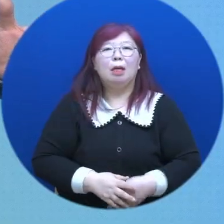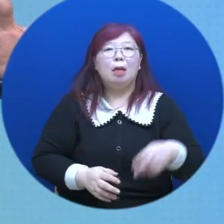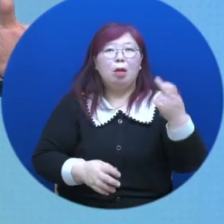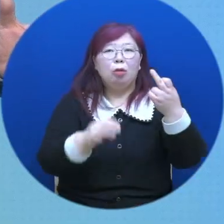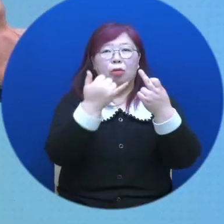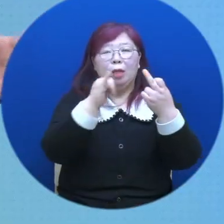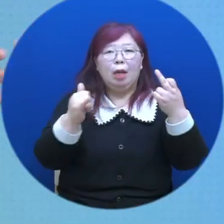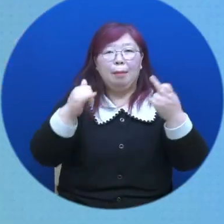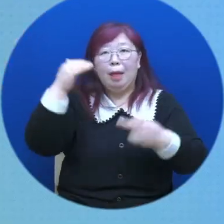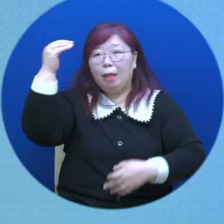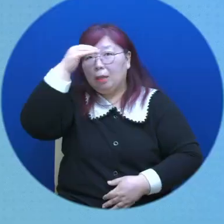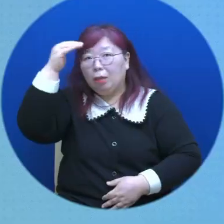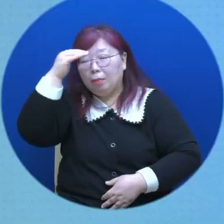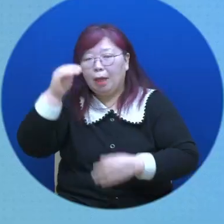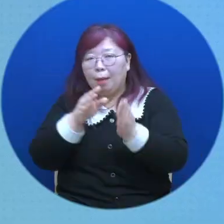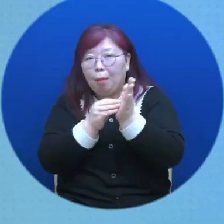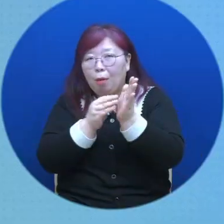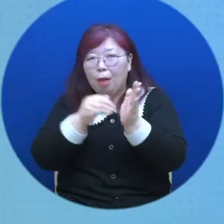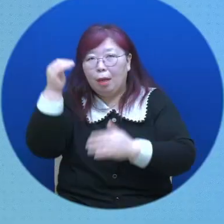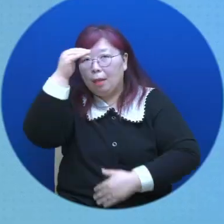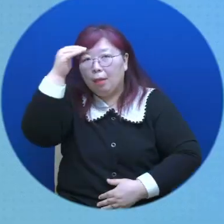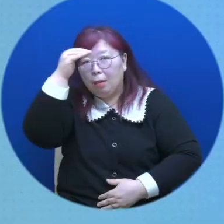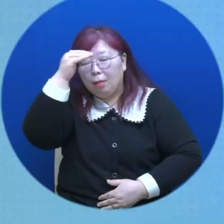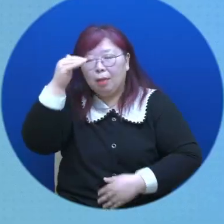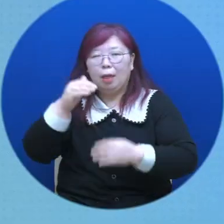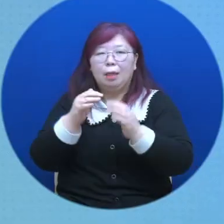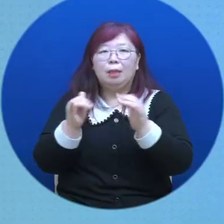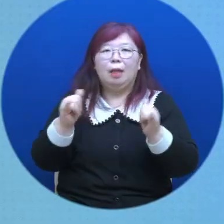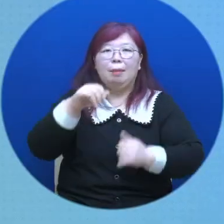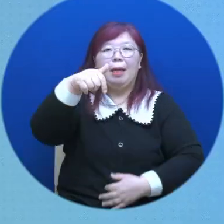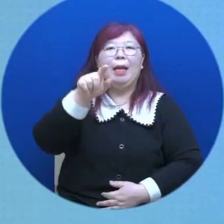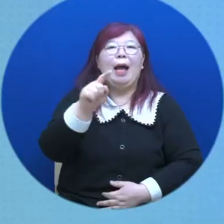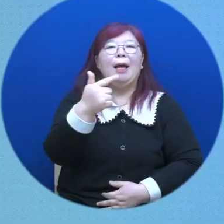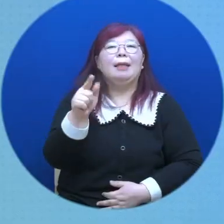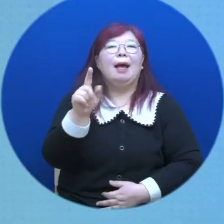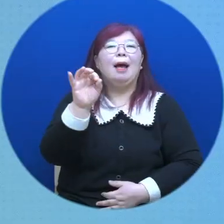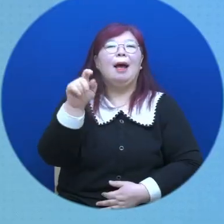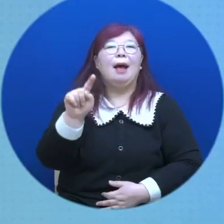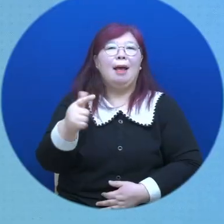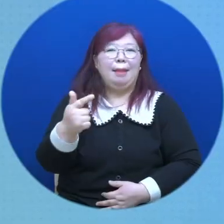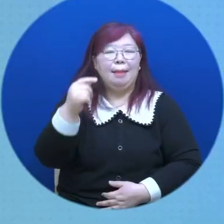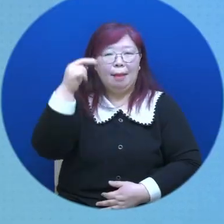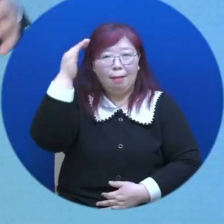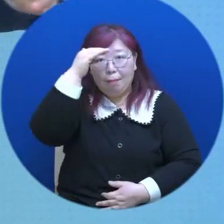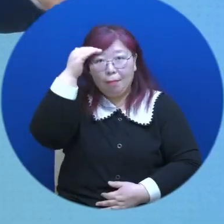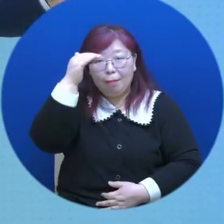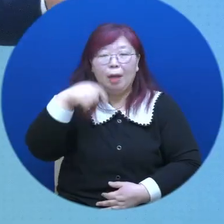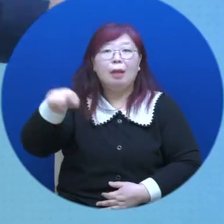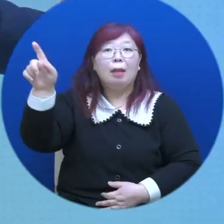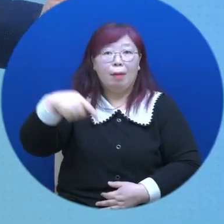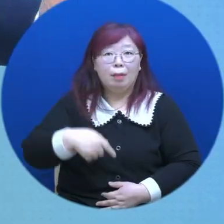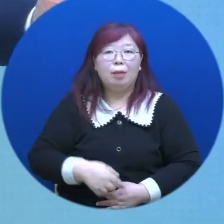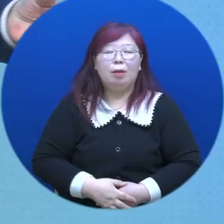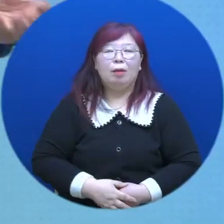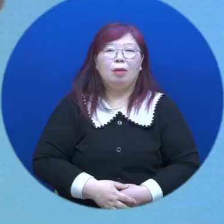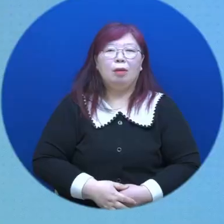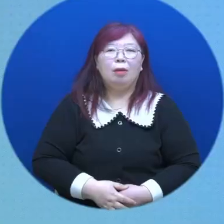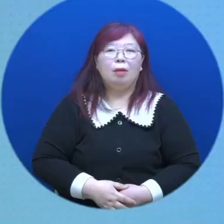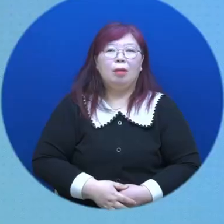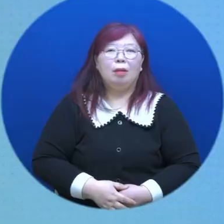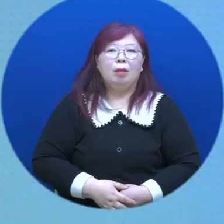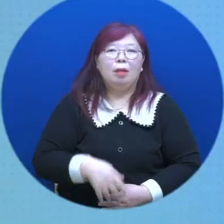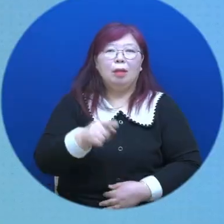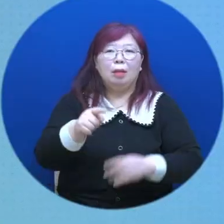12명의 정탐꾼이 가나안을 정탐한 내용이 나와 있잖아요. 여러분, 그 말씀에서